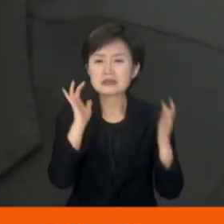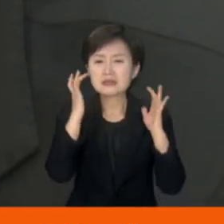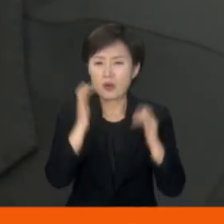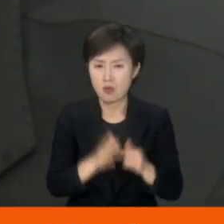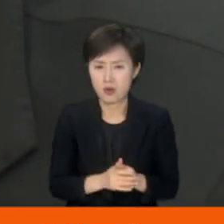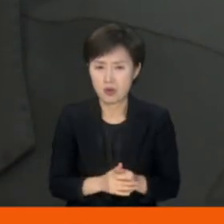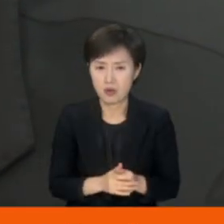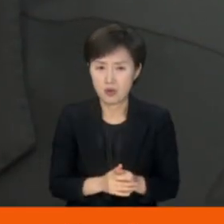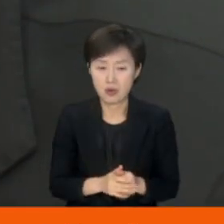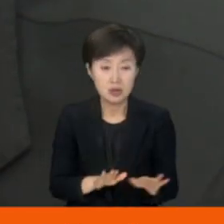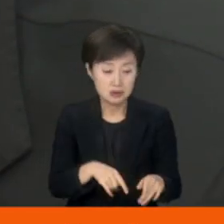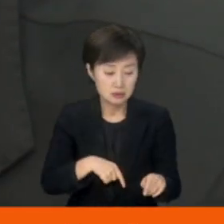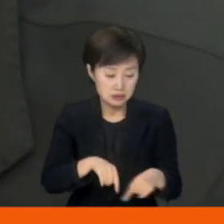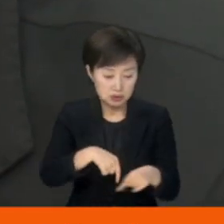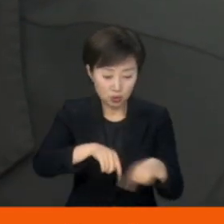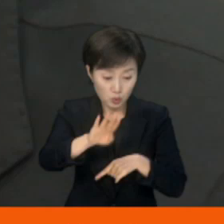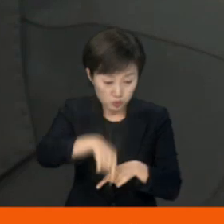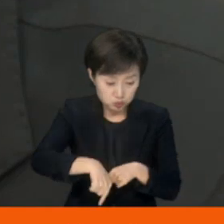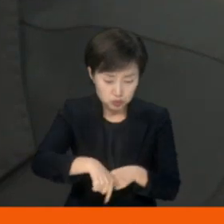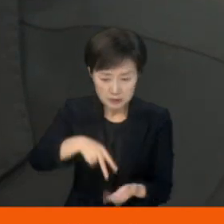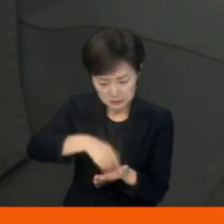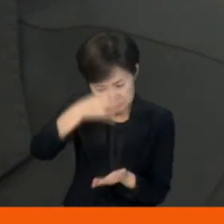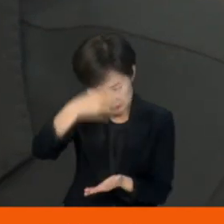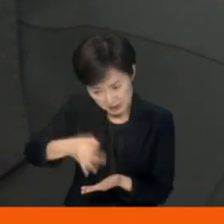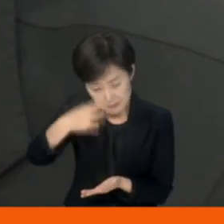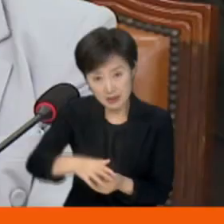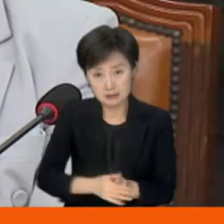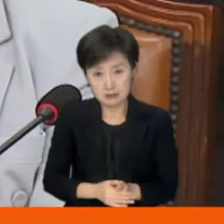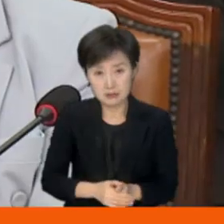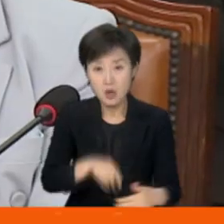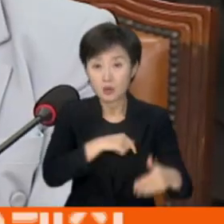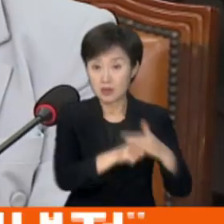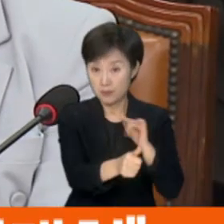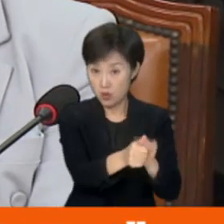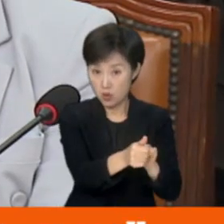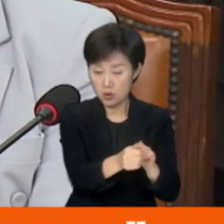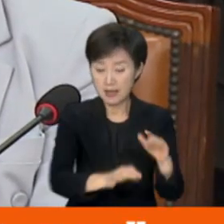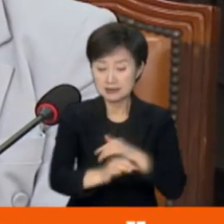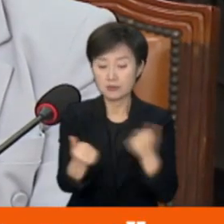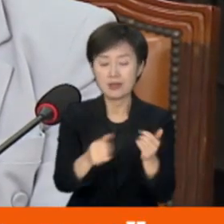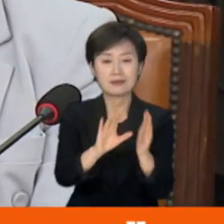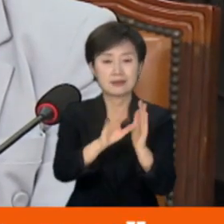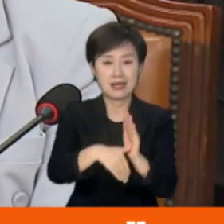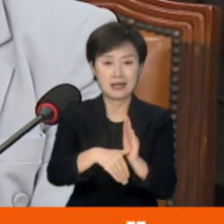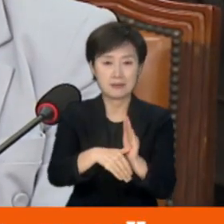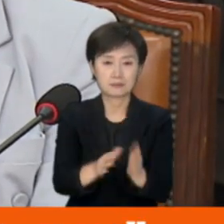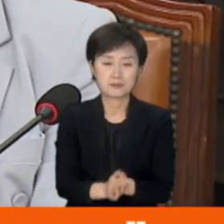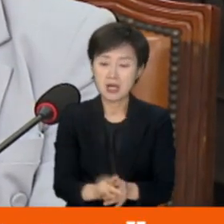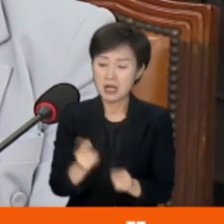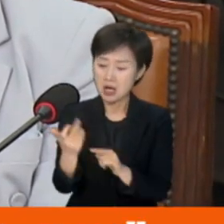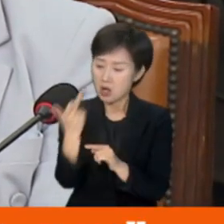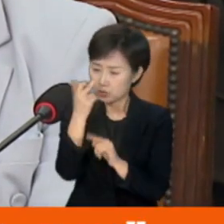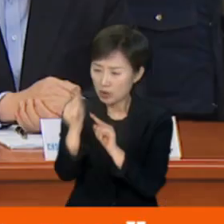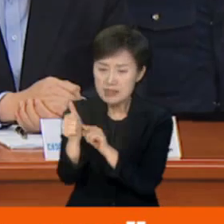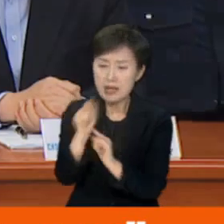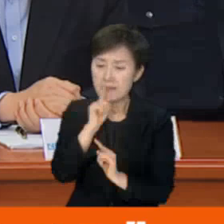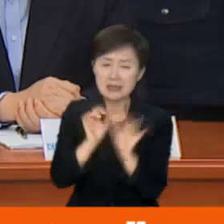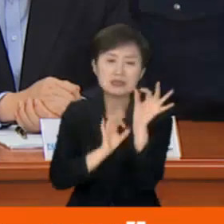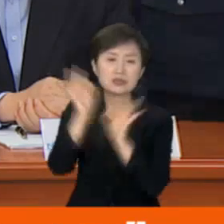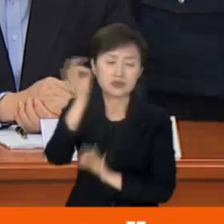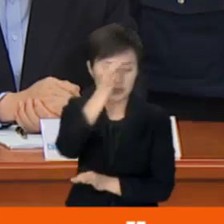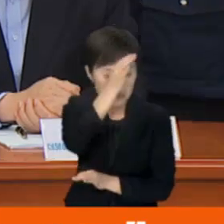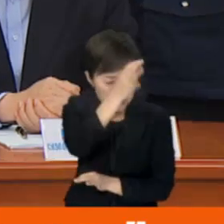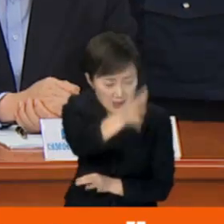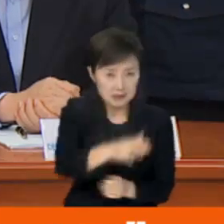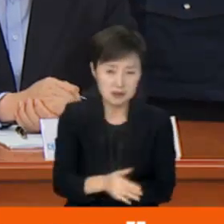당 지도부는 사흘 연속 고개를 숙였습니다. 홍익표 원내대표는 아침 회의에서 재차 사과하며 당 입장을